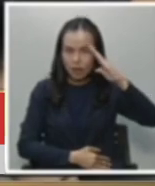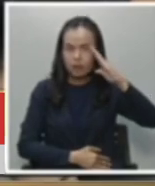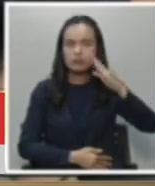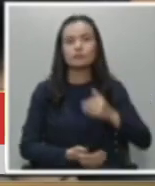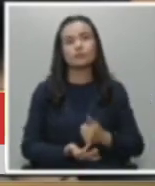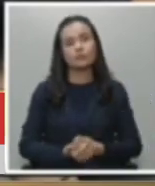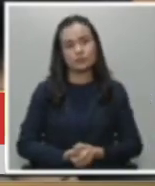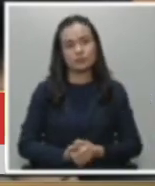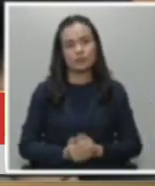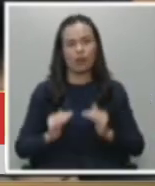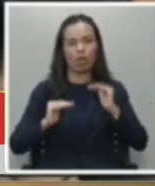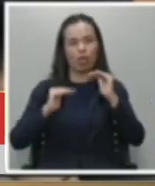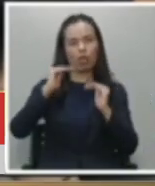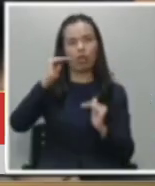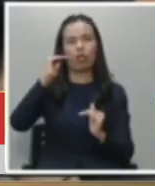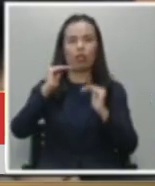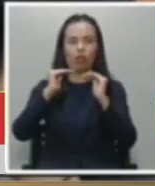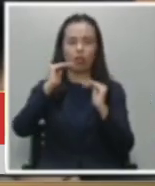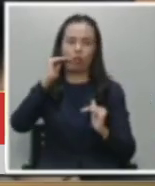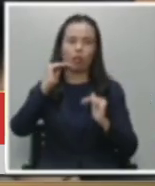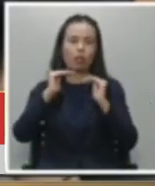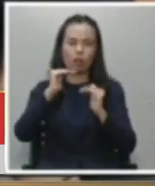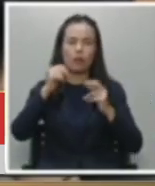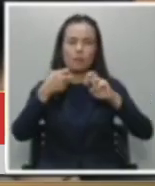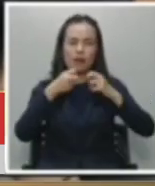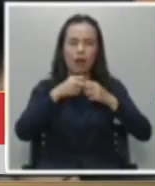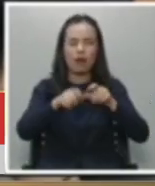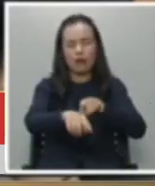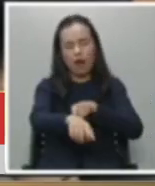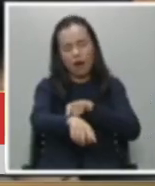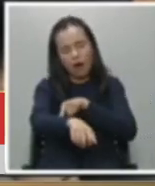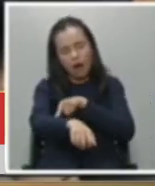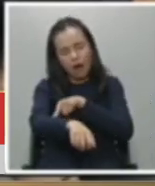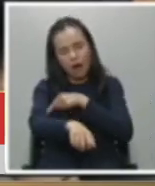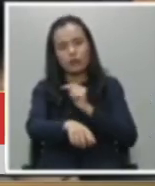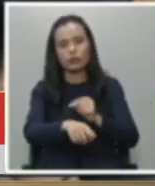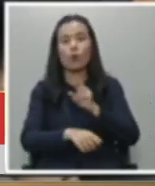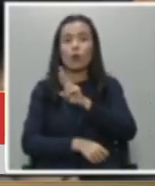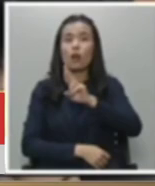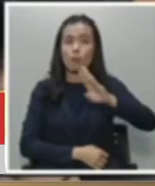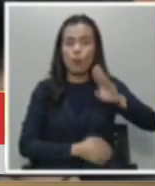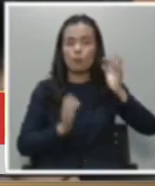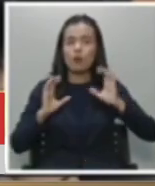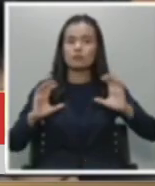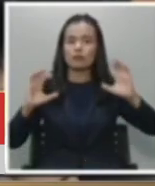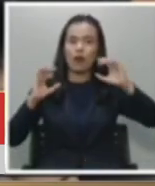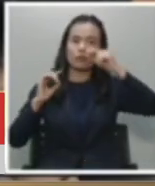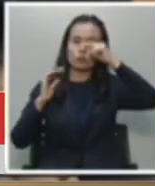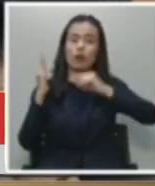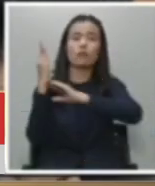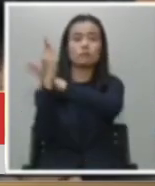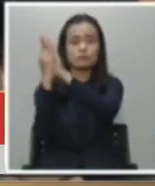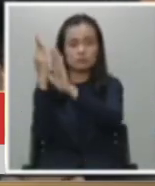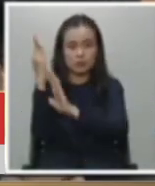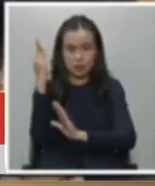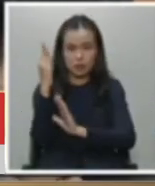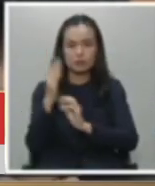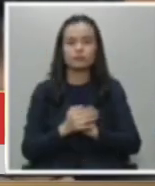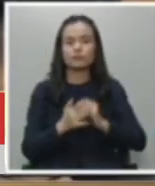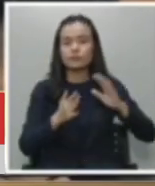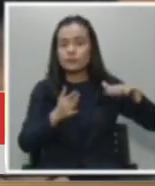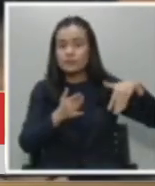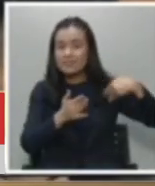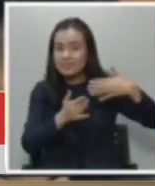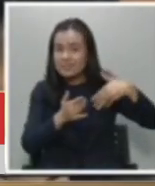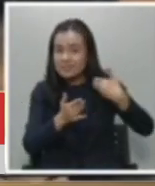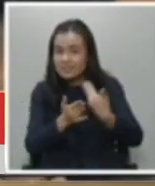พเป็นความเหลื่อมล้ำที่ยังลากลึกมาเป็นระยะเวลานานในระบบราชการของประเทศไทยหลังจากนั้นแล้วส